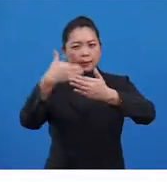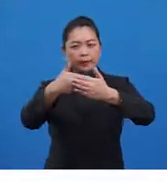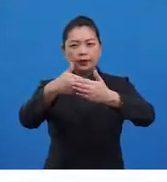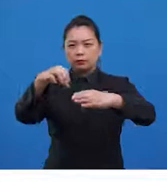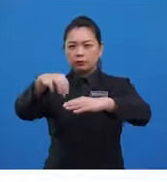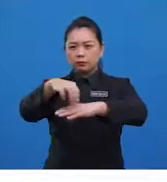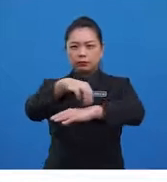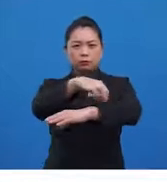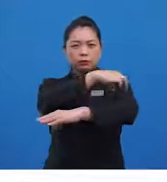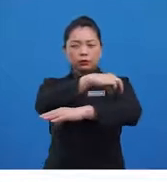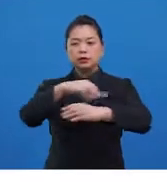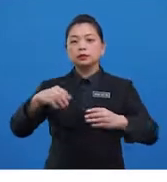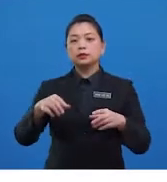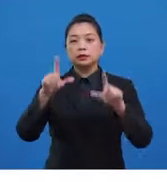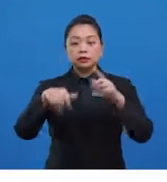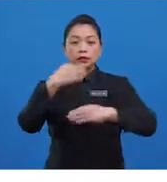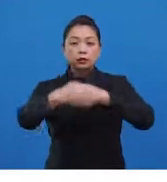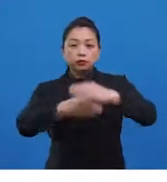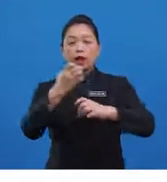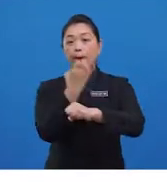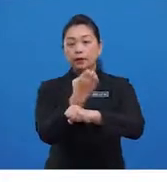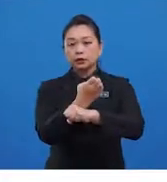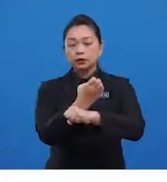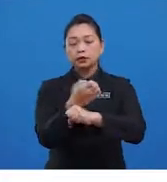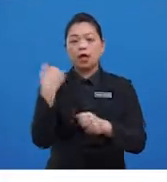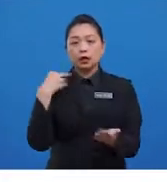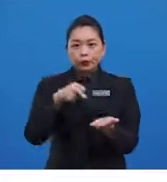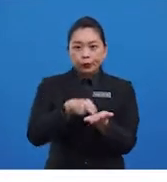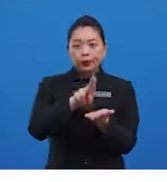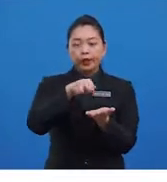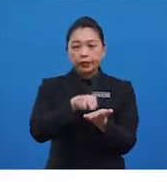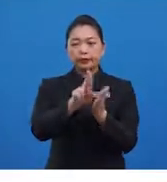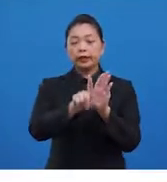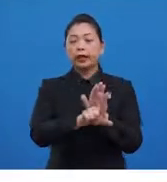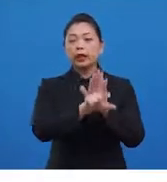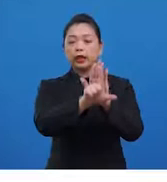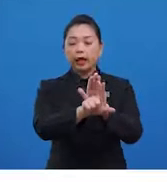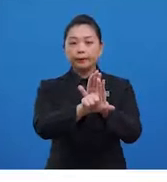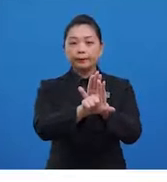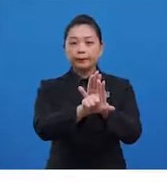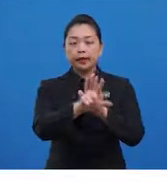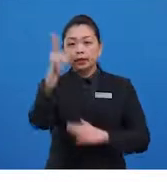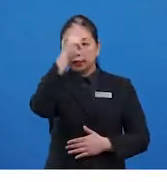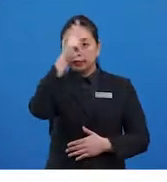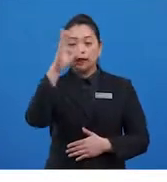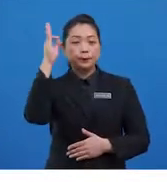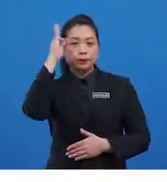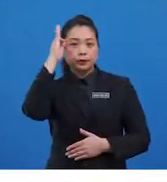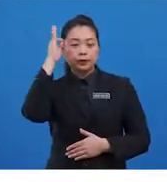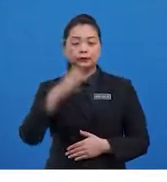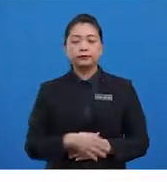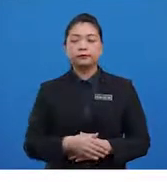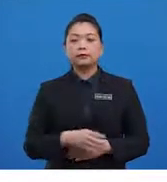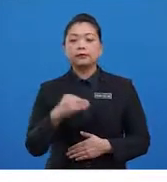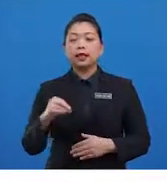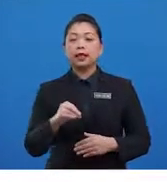emas. Di atas sampirnya diukir lambang Kerajaan Persekutuan dan lambang